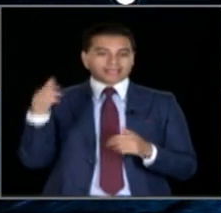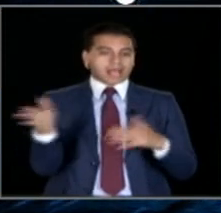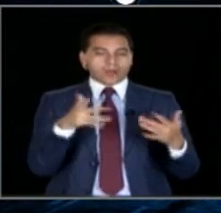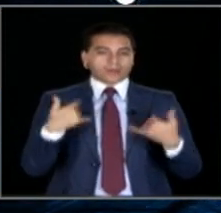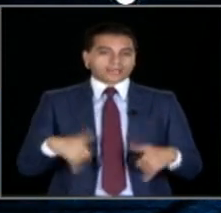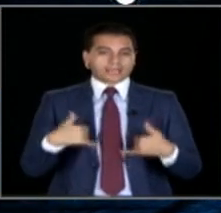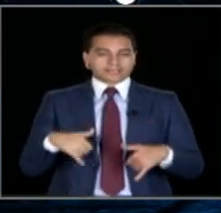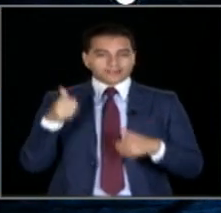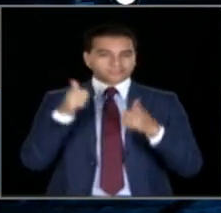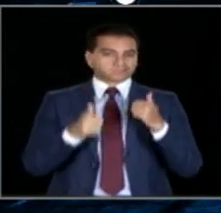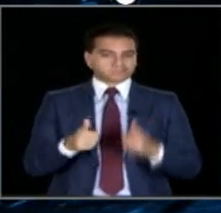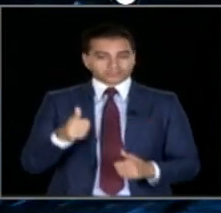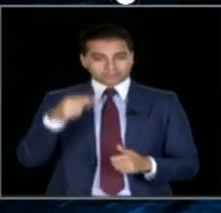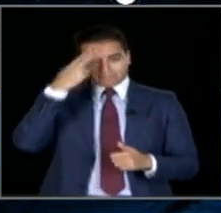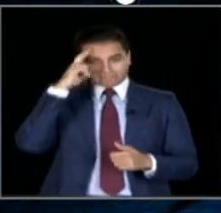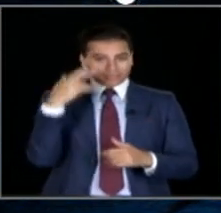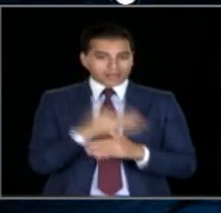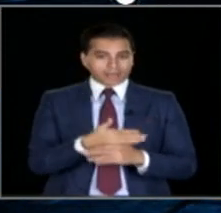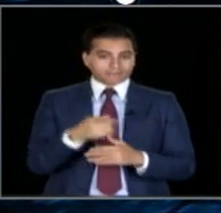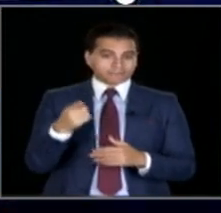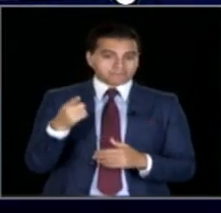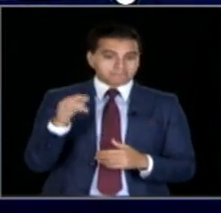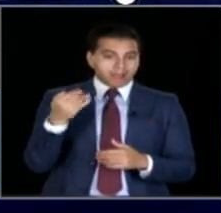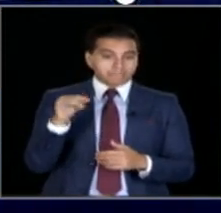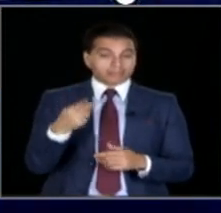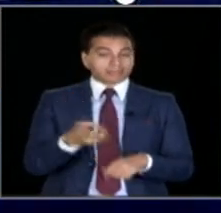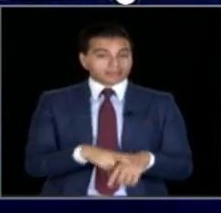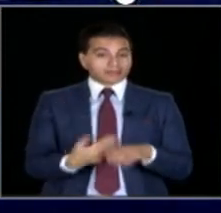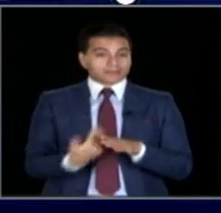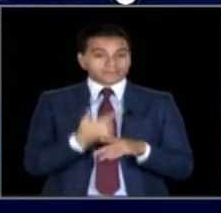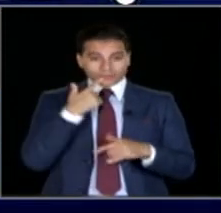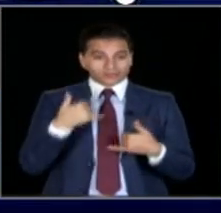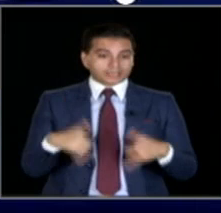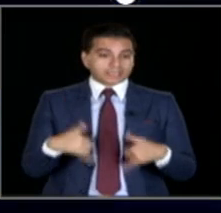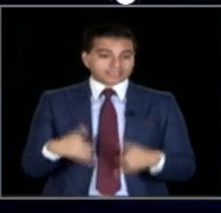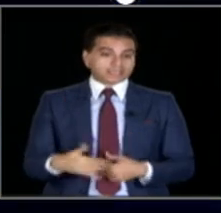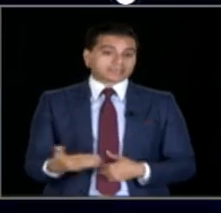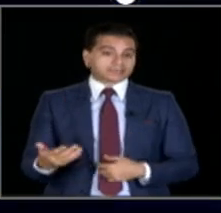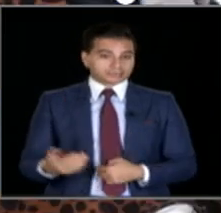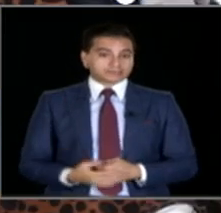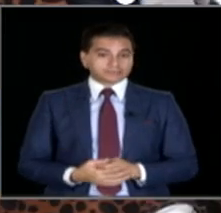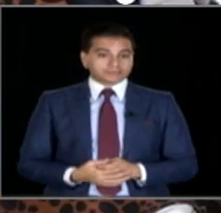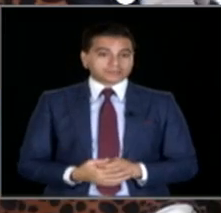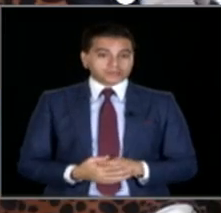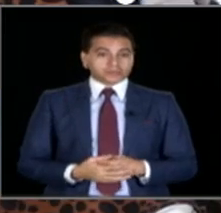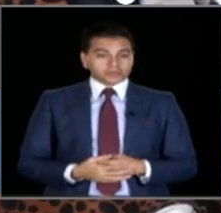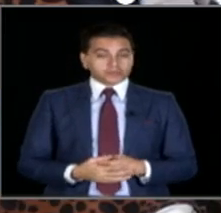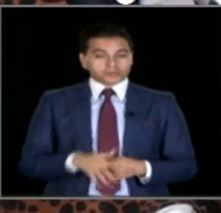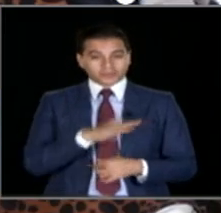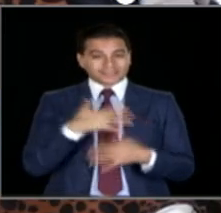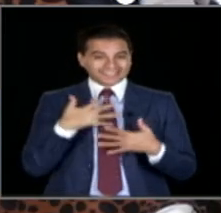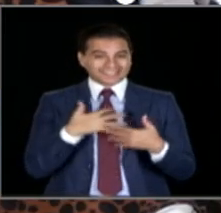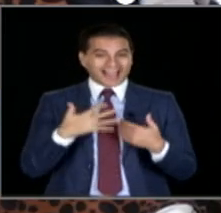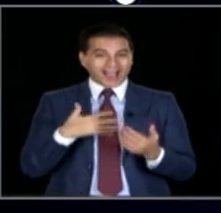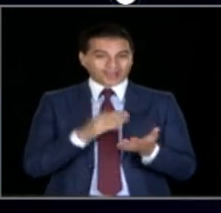الجزائر. مين هياخد الريسك؟ محمد طعيمة. الجزائر. الجزائر. لا، والجمهور